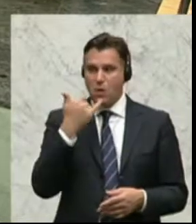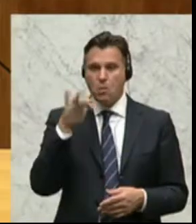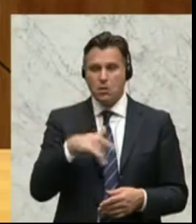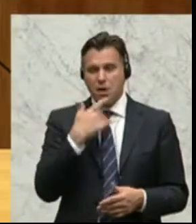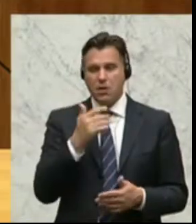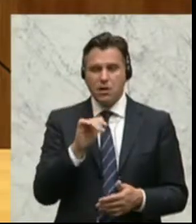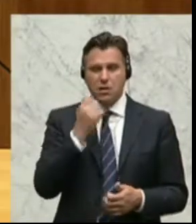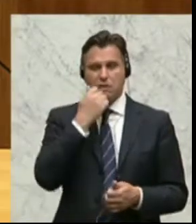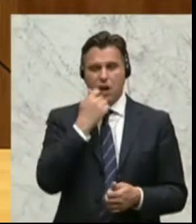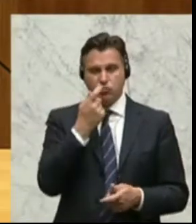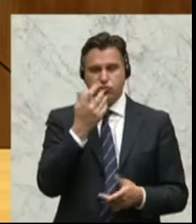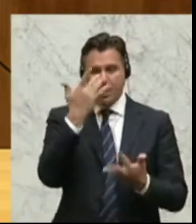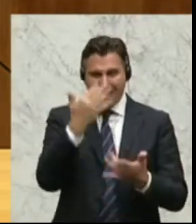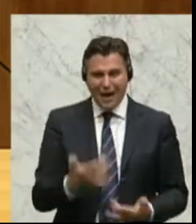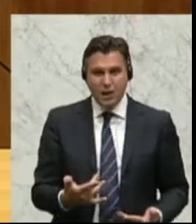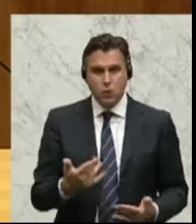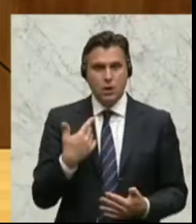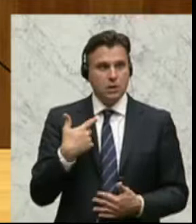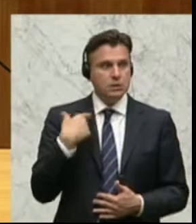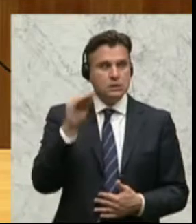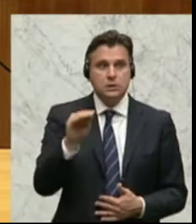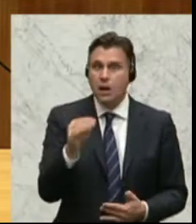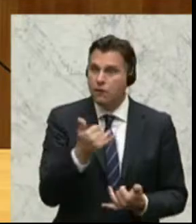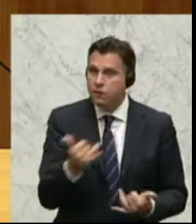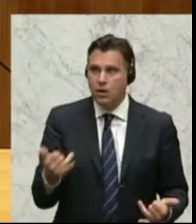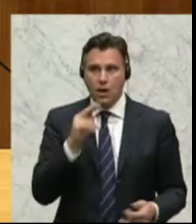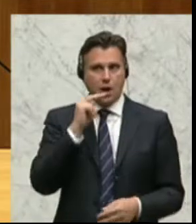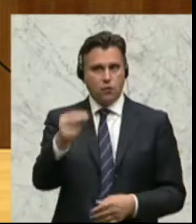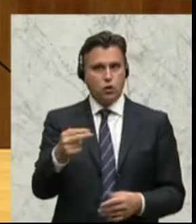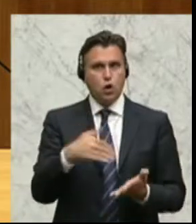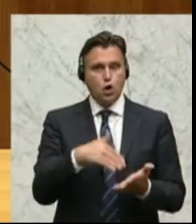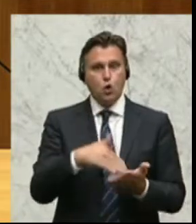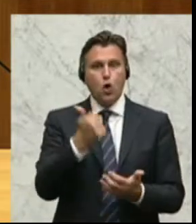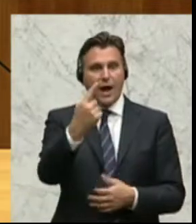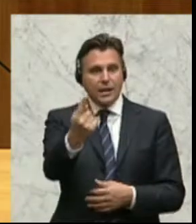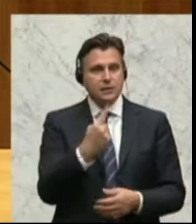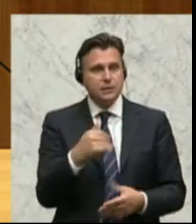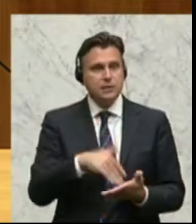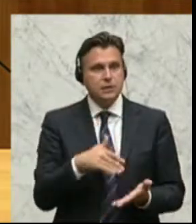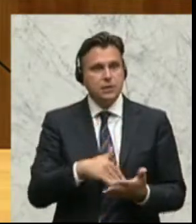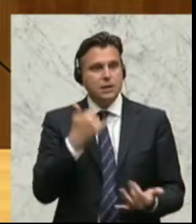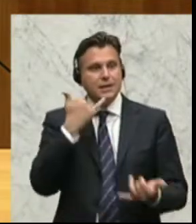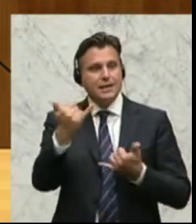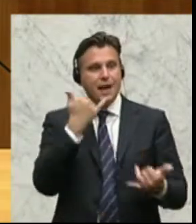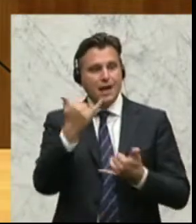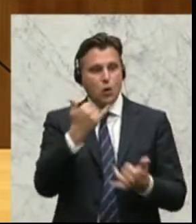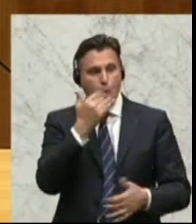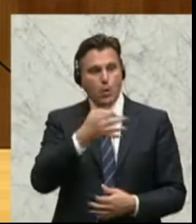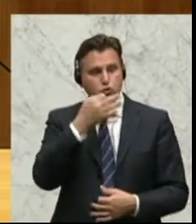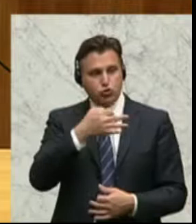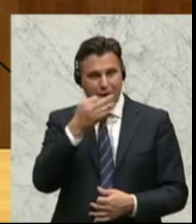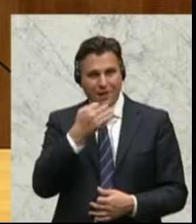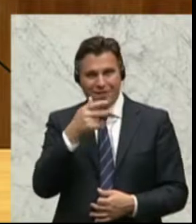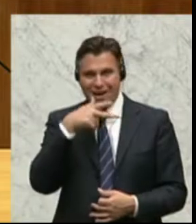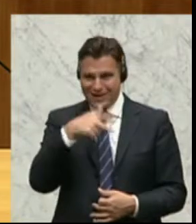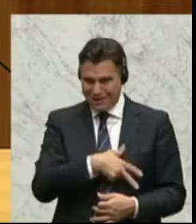dann habe ich wieder nicht gewusst, was ich gesagt. Und dann kam ein Wirt und sagte, da gab es noch einen Telekommunikationssprecher in der SPÖ, der Zahlungen